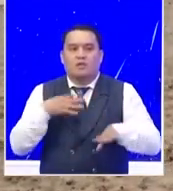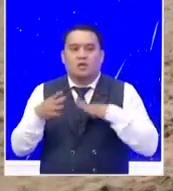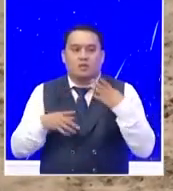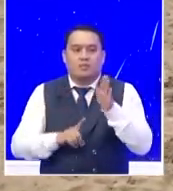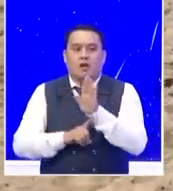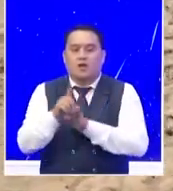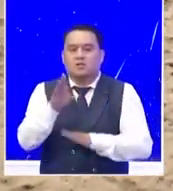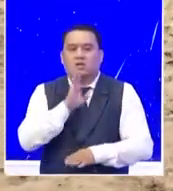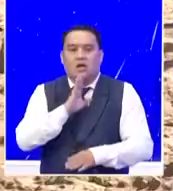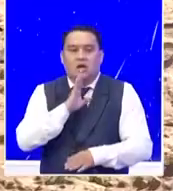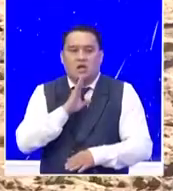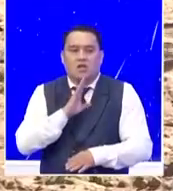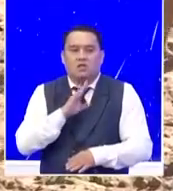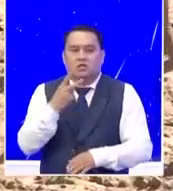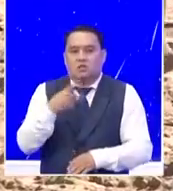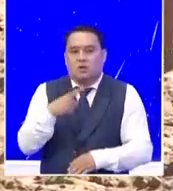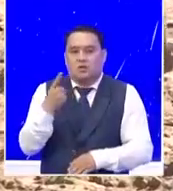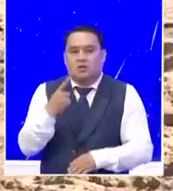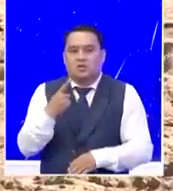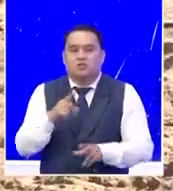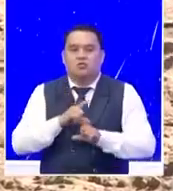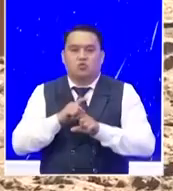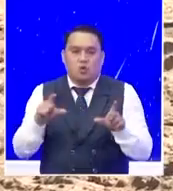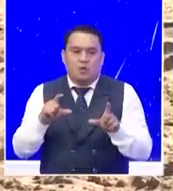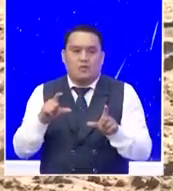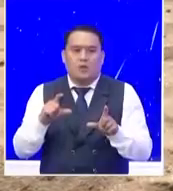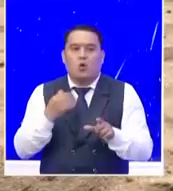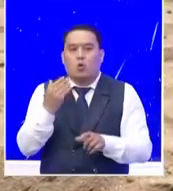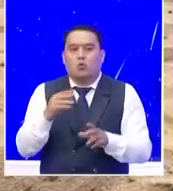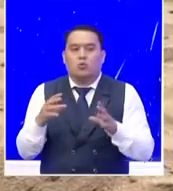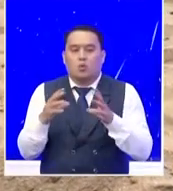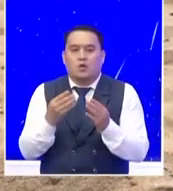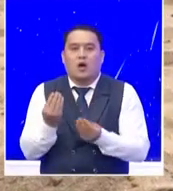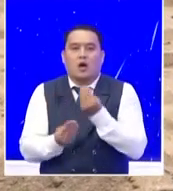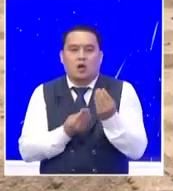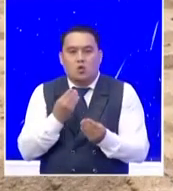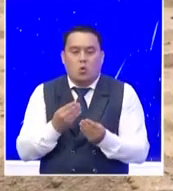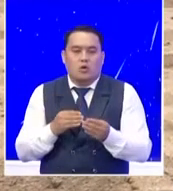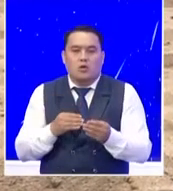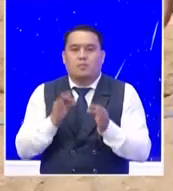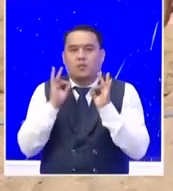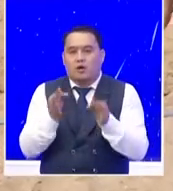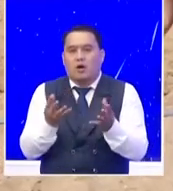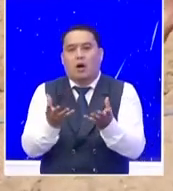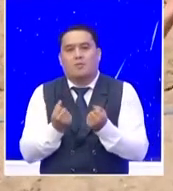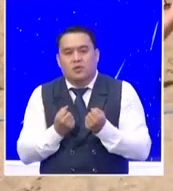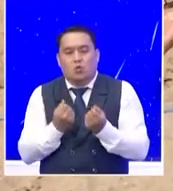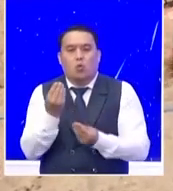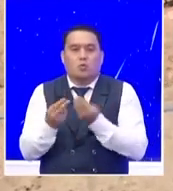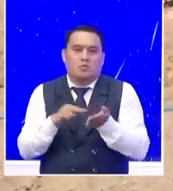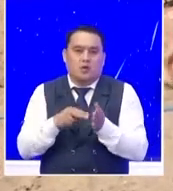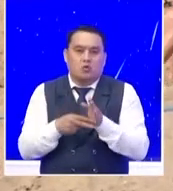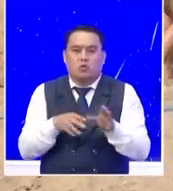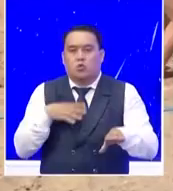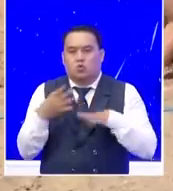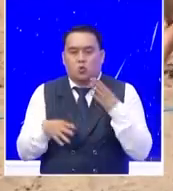бастады. Қыздардың дені нөмірі 21-ші орта мектептің оқушылары. Олар допты қалай ойынға қосып, оны дұрыс қабылдап алу керектігін үйреніп